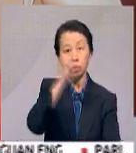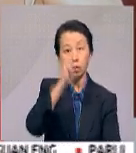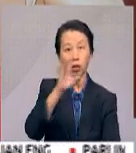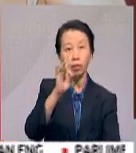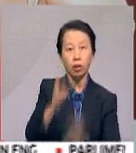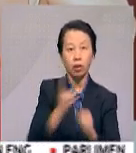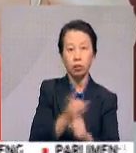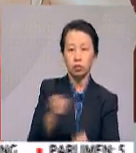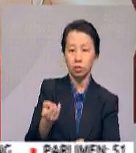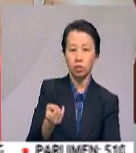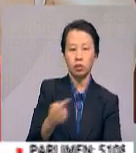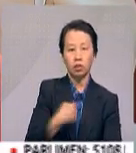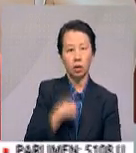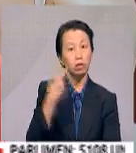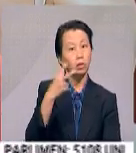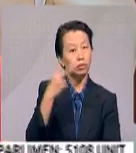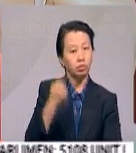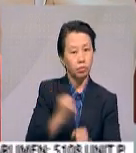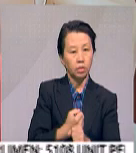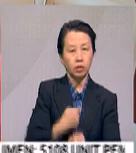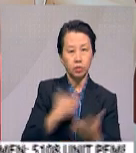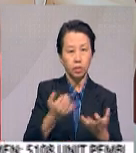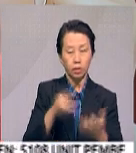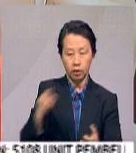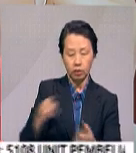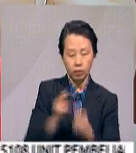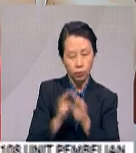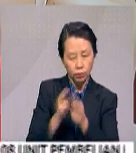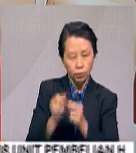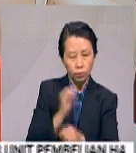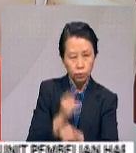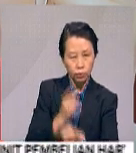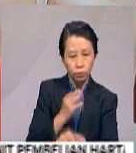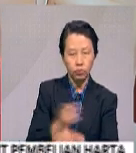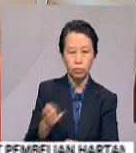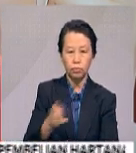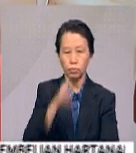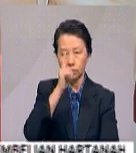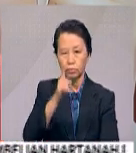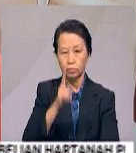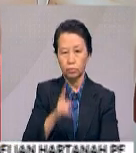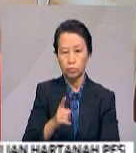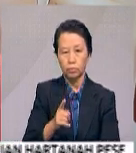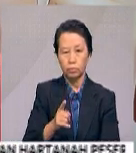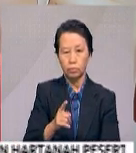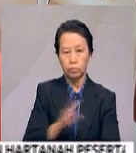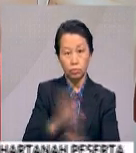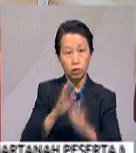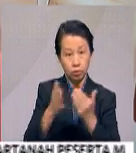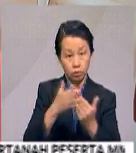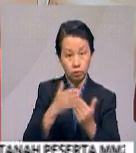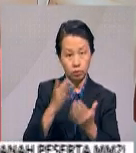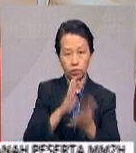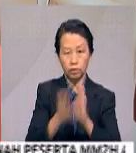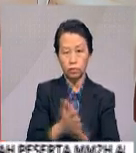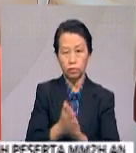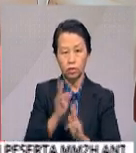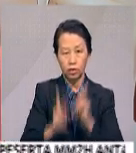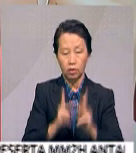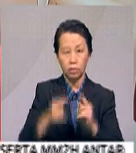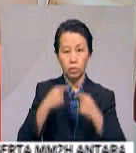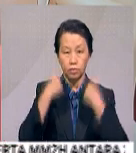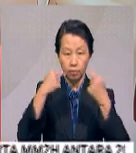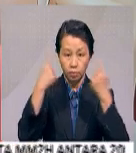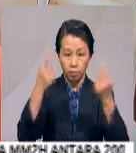saya nak dia berusaha memang bukan mudah untuk jadi orang yang